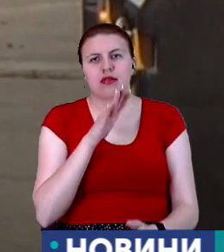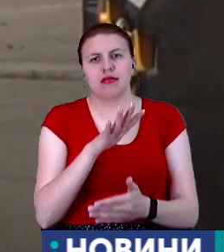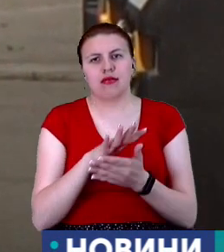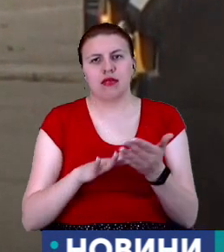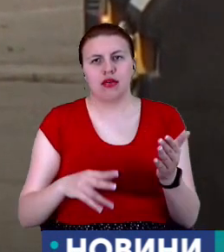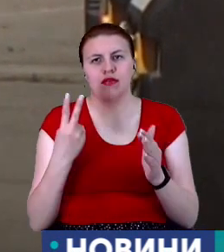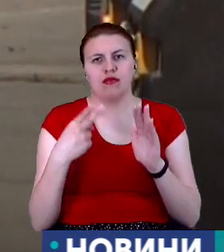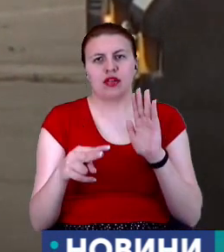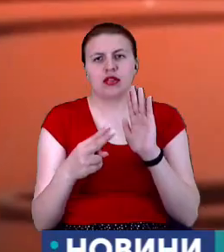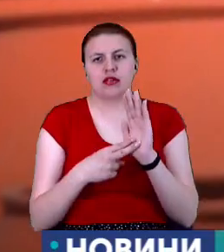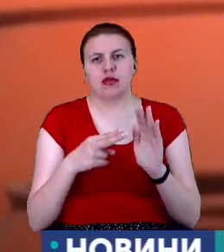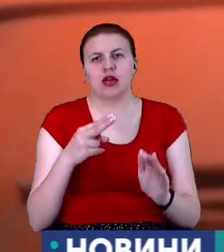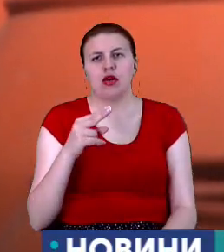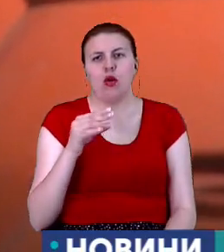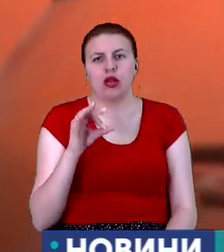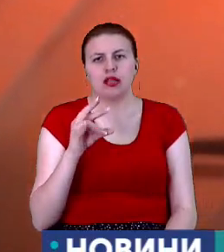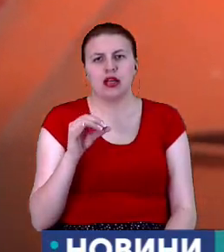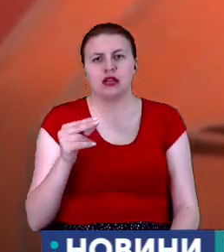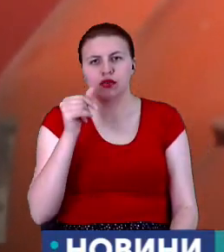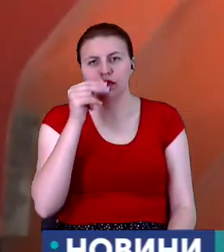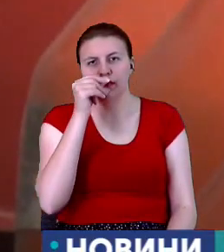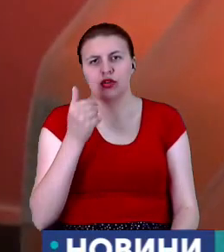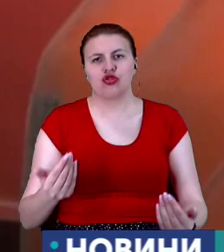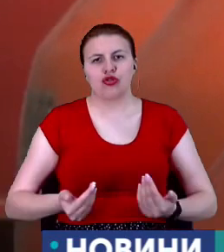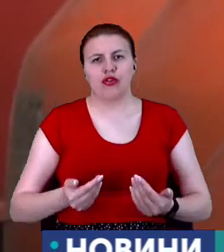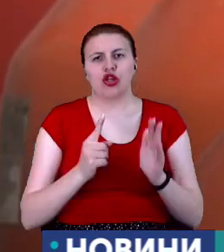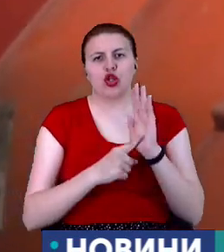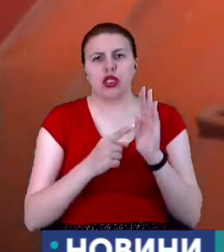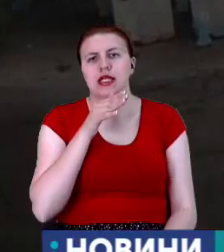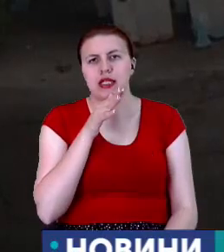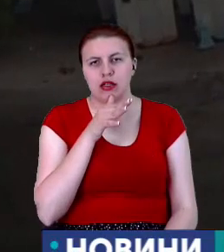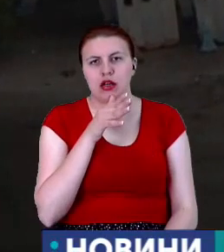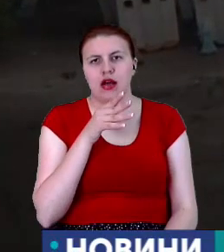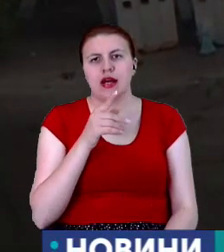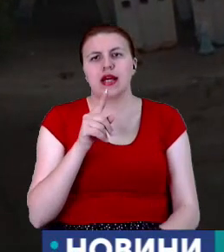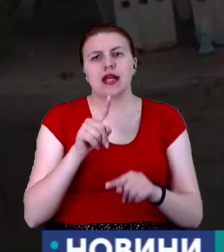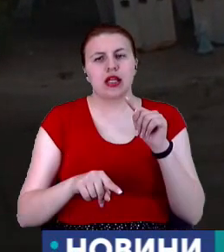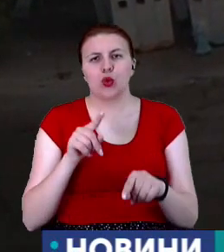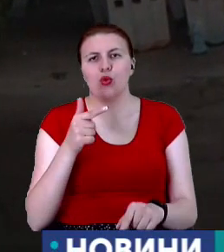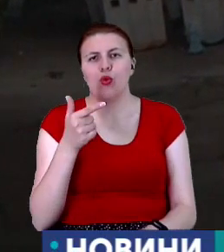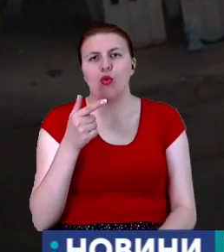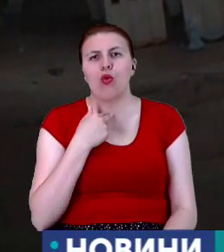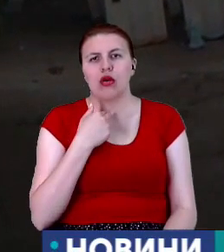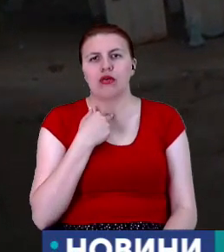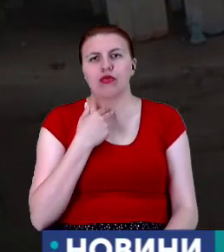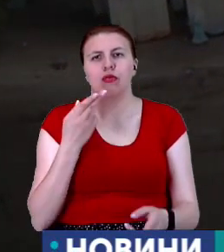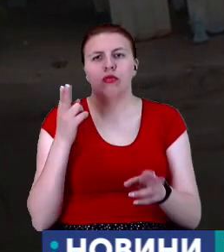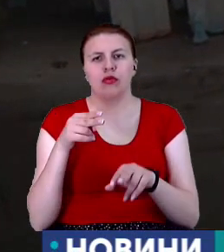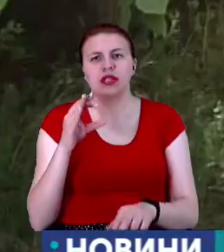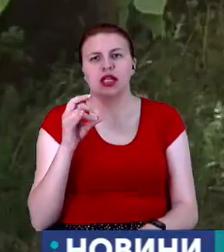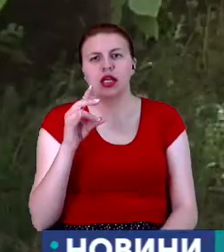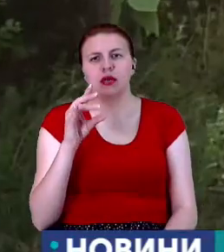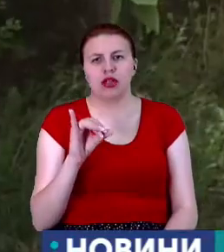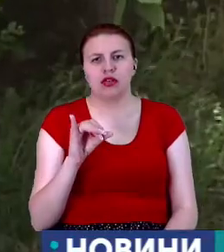27-річний Олександр у Слов'янську живе 6-й рік. Через бойові дії рідну Горлівку, каже, покинув у серпні 2014